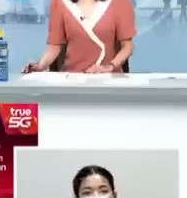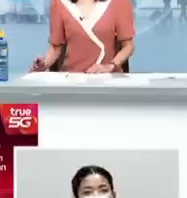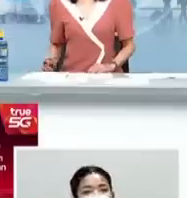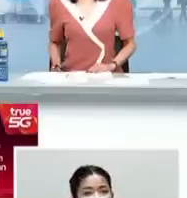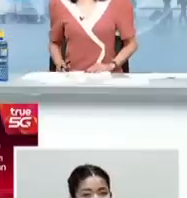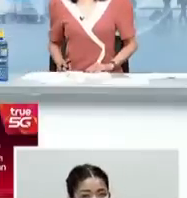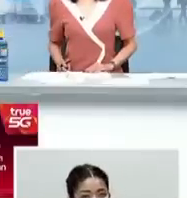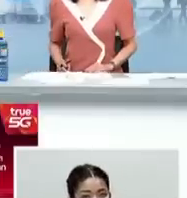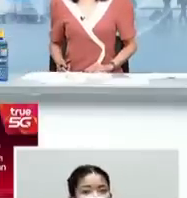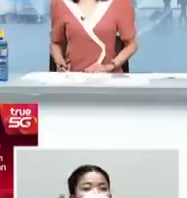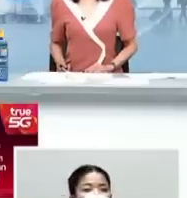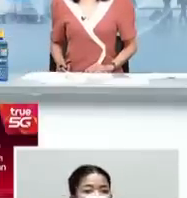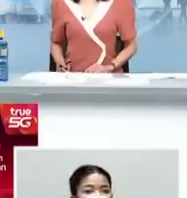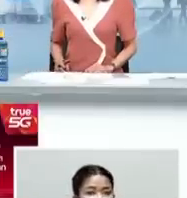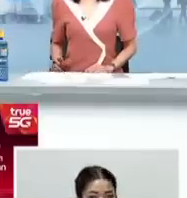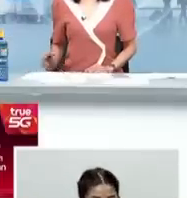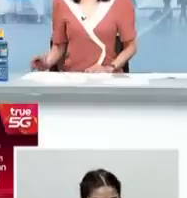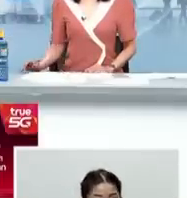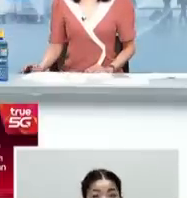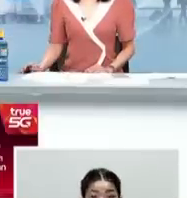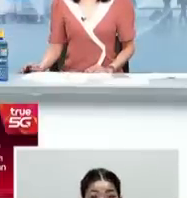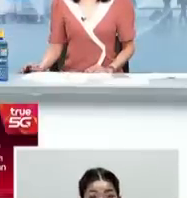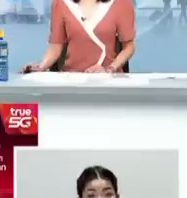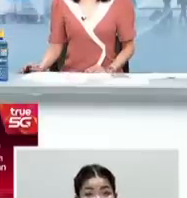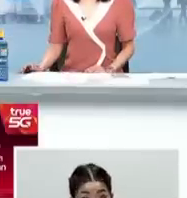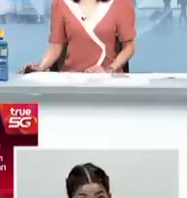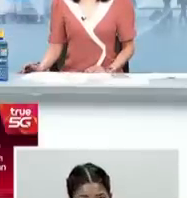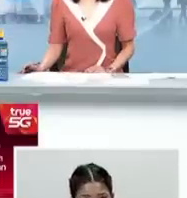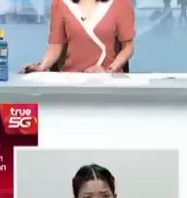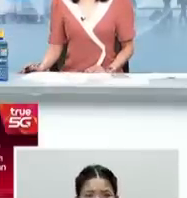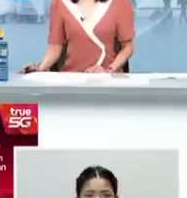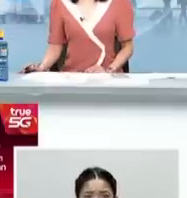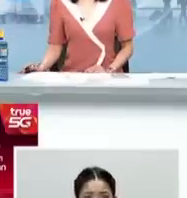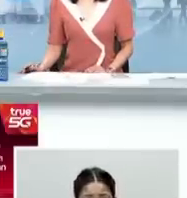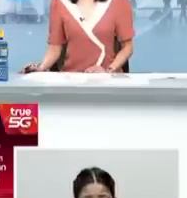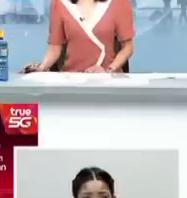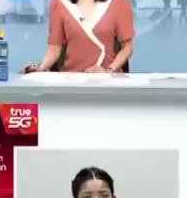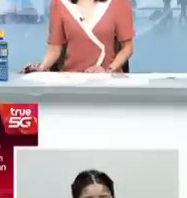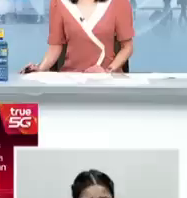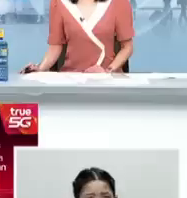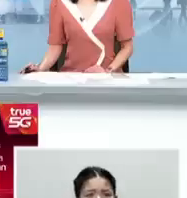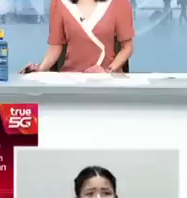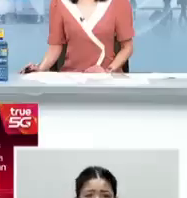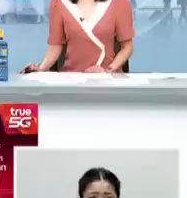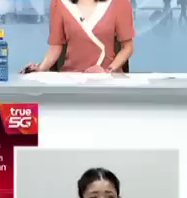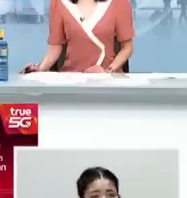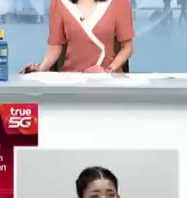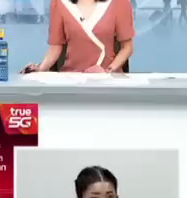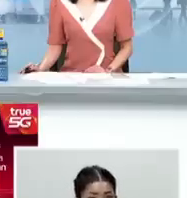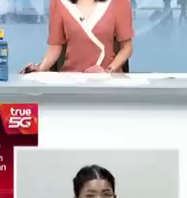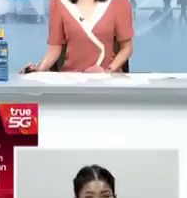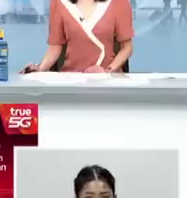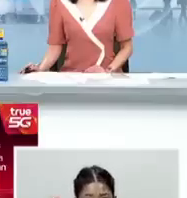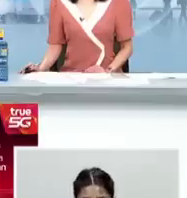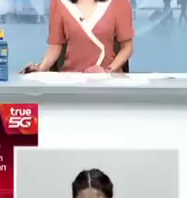อบรับข้อเสนอของรัสเซียที่ขอมานะคะหลายๆข้อเกี่ยวกับความมั่นคงของตนแล้วก็ในยุโรปตะวันออกค่ะซึ่งทั่วโล